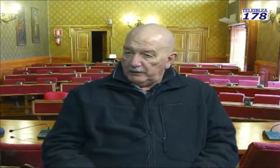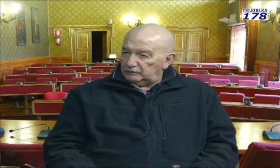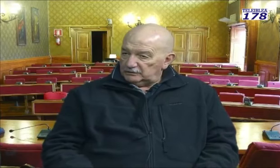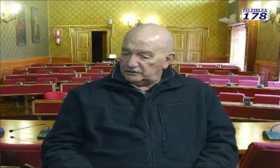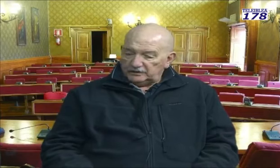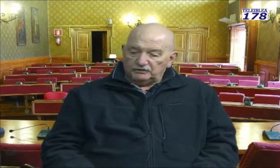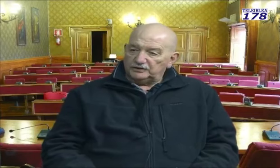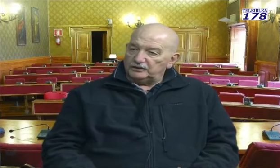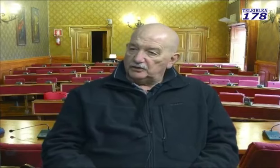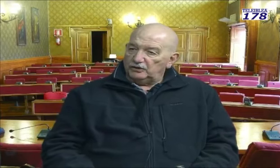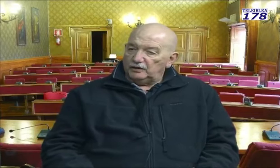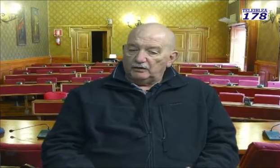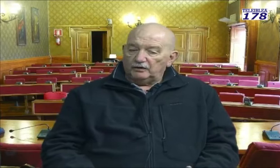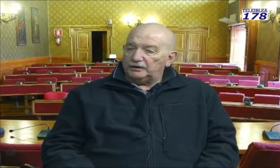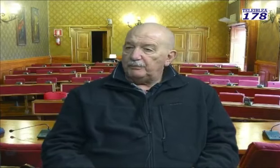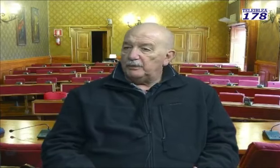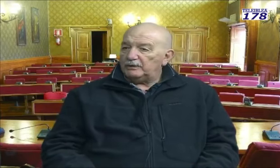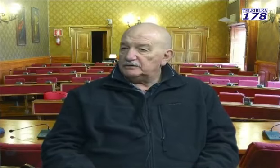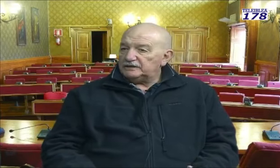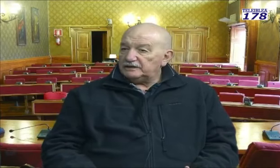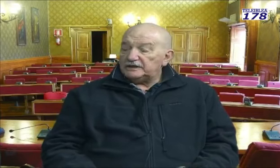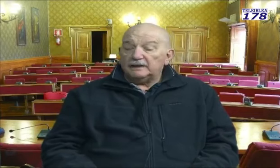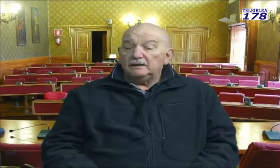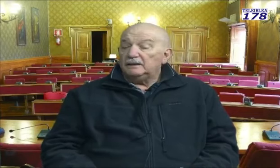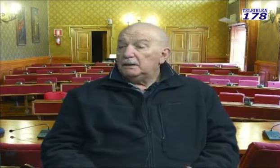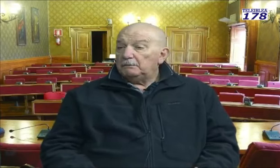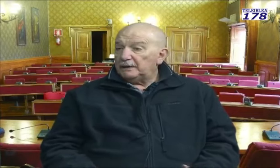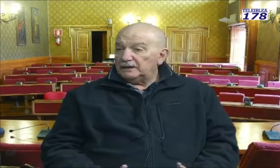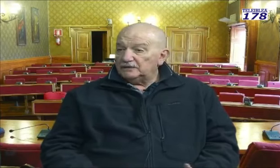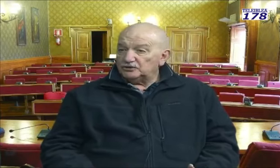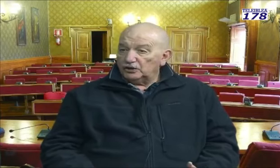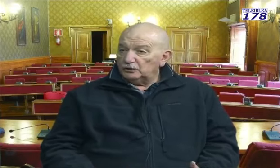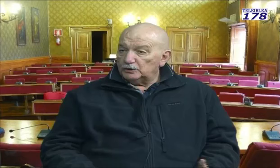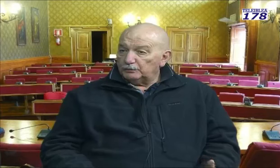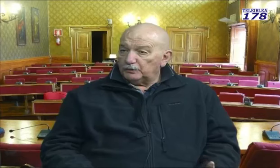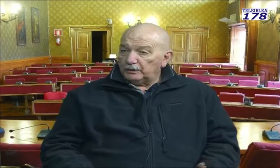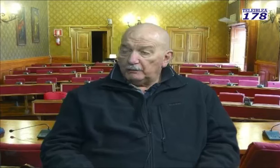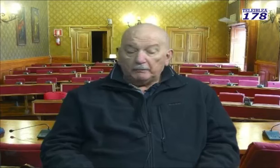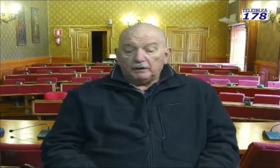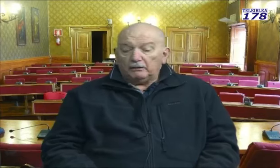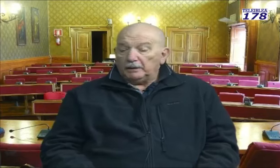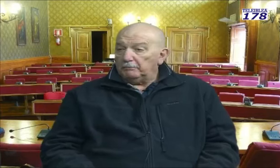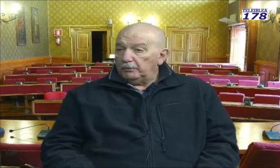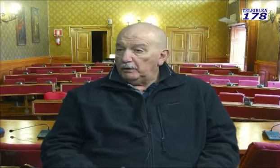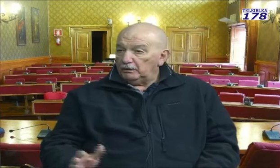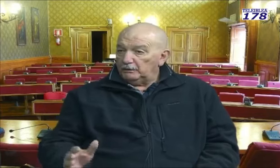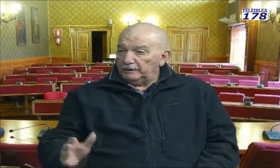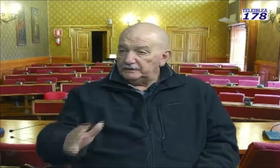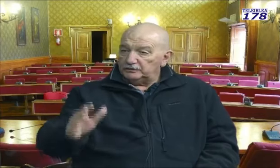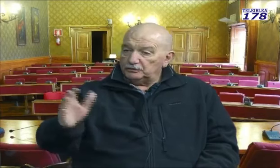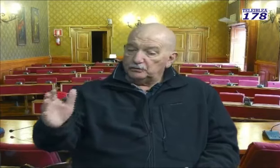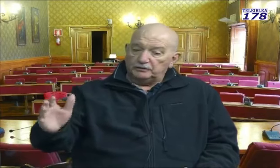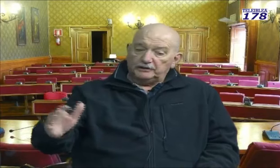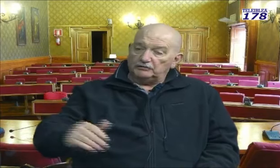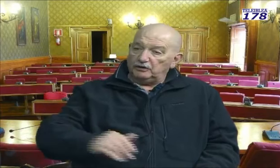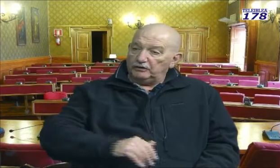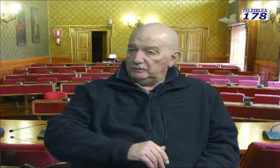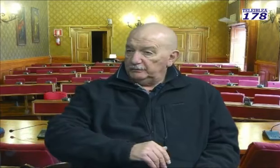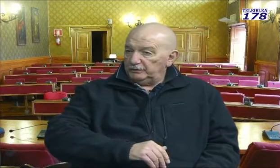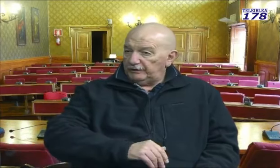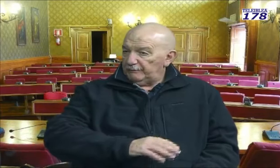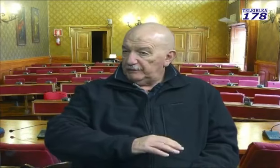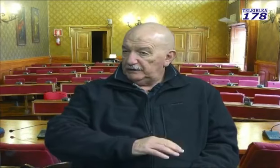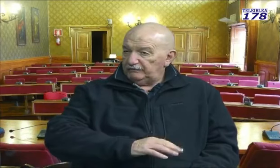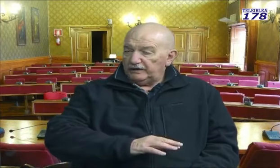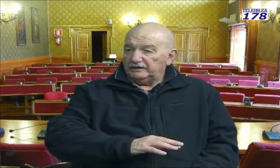140.000 euro, se non ce ne sono ancora di più, e cose del genere, per il solito programmino, che poi, come hai detto tu, direttore,